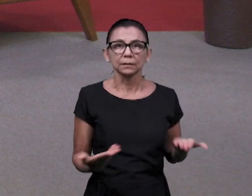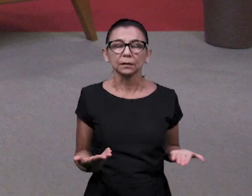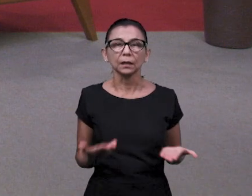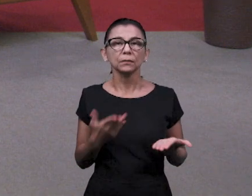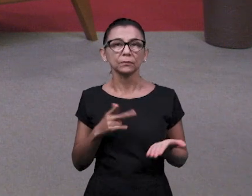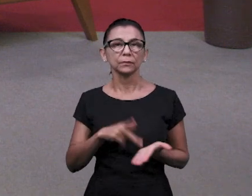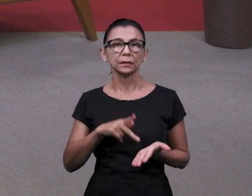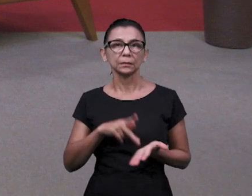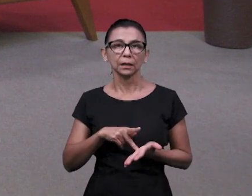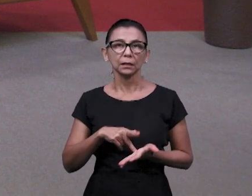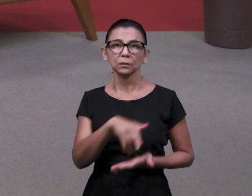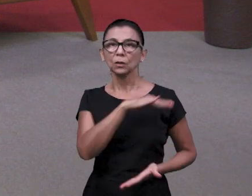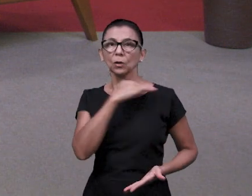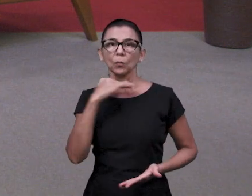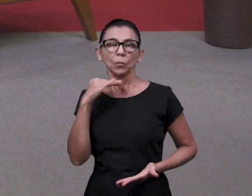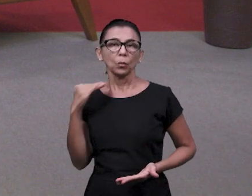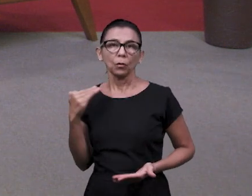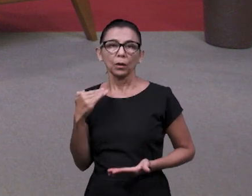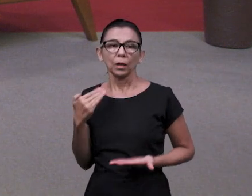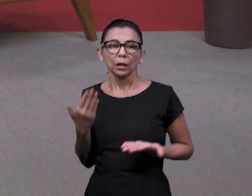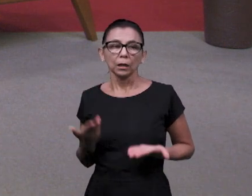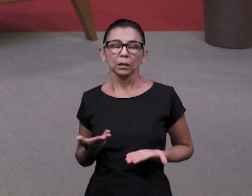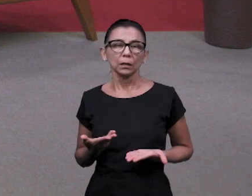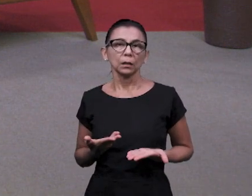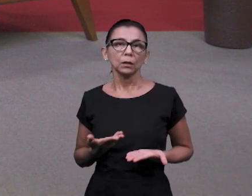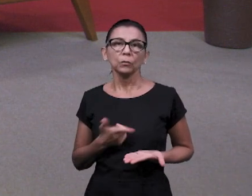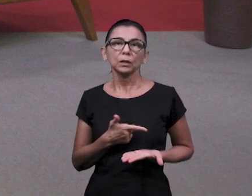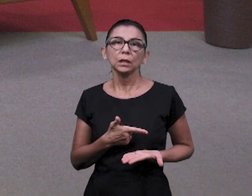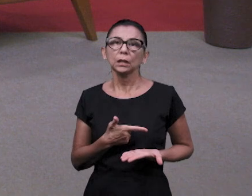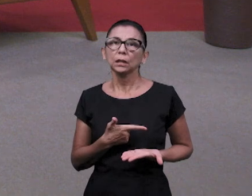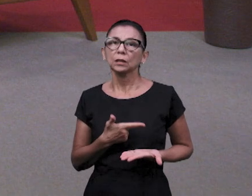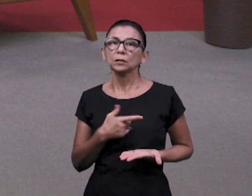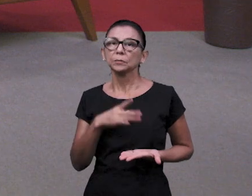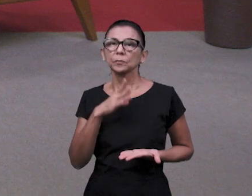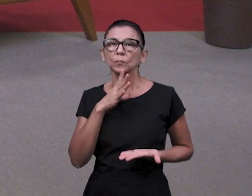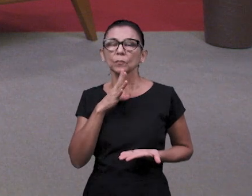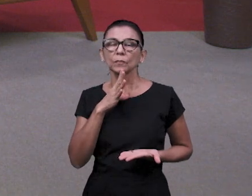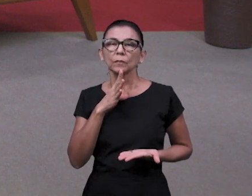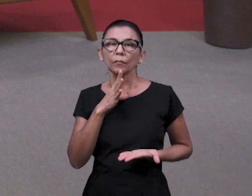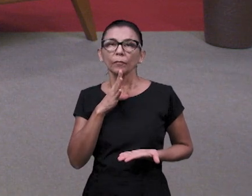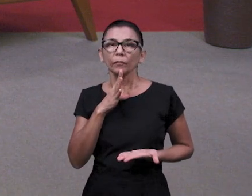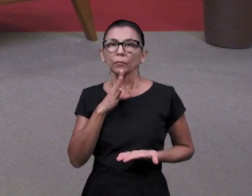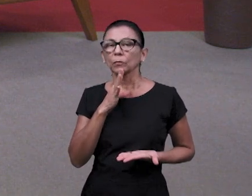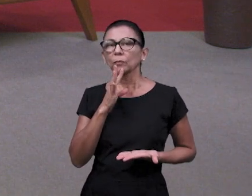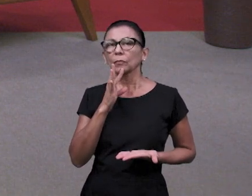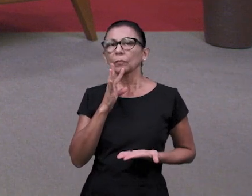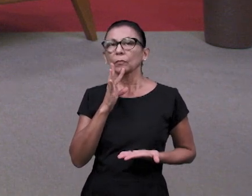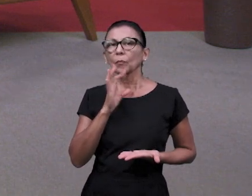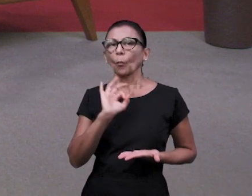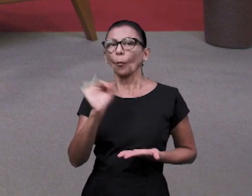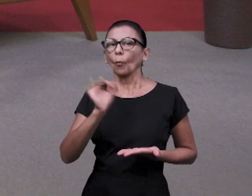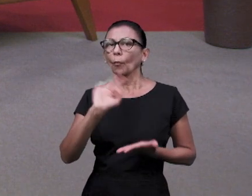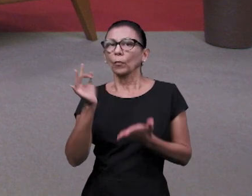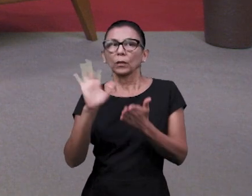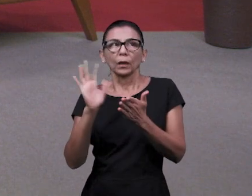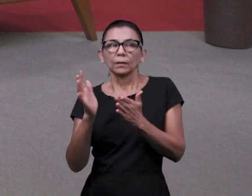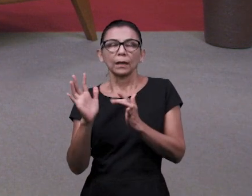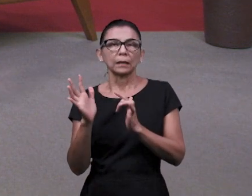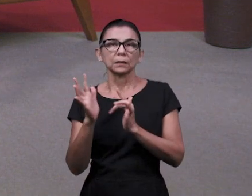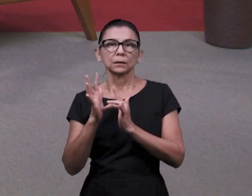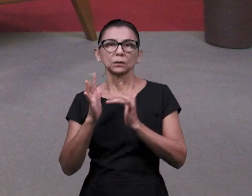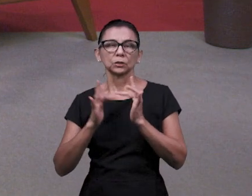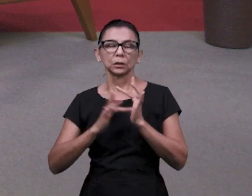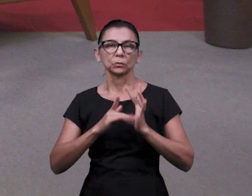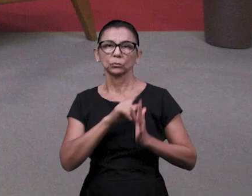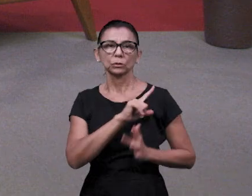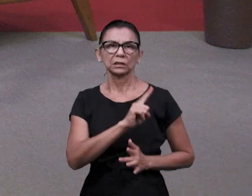une fois qu'il a quitté ce monde, après le retour de Jésus, ne pas avoir quelque chose de préparé pour lui, ils